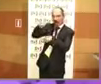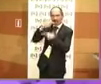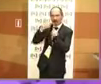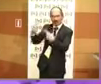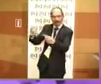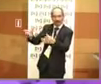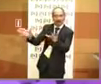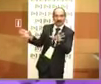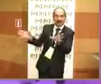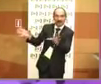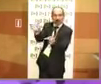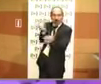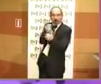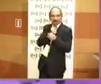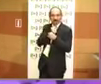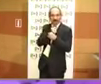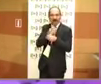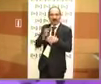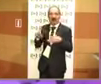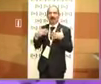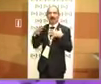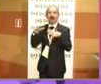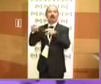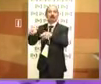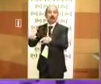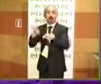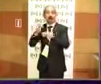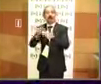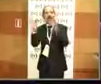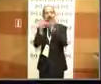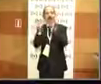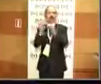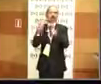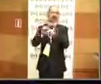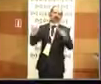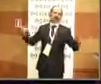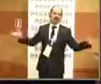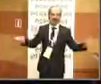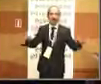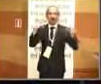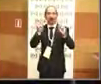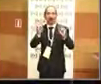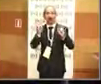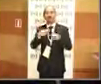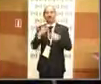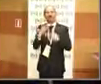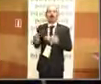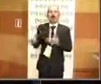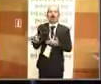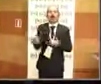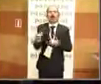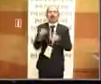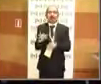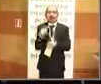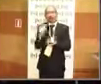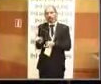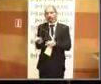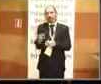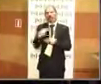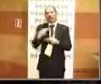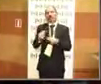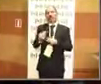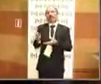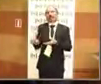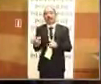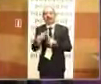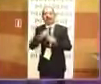e di riconquistarli. Altro che accordi! Piantiamola con le caricature tra di noi. Io non lo